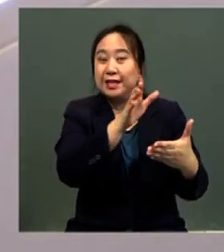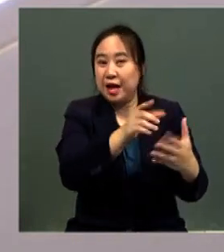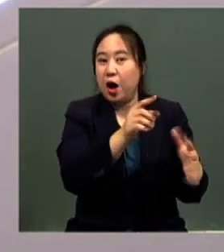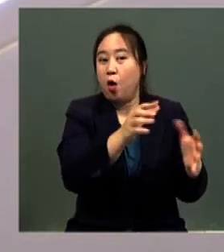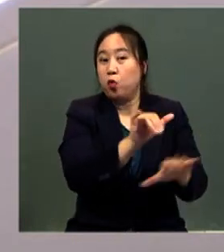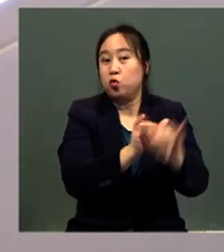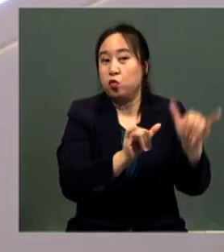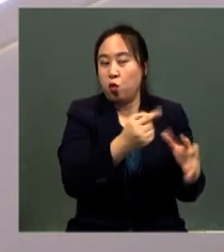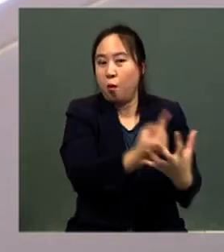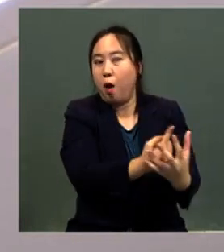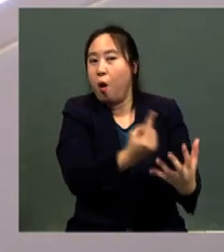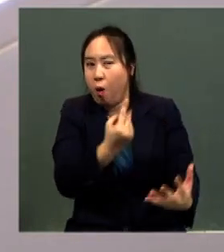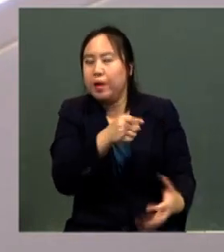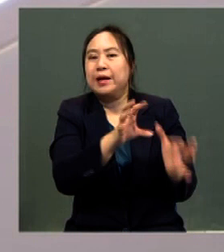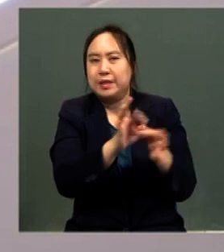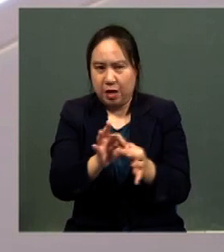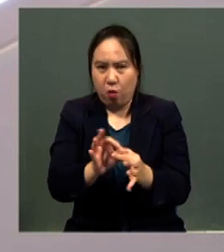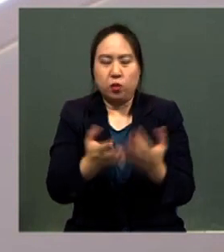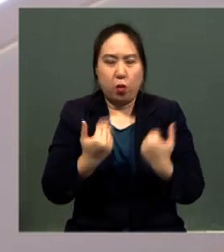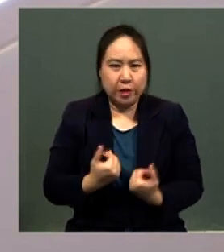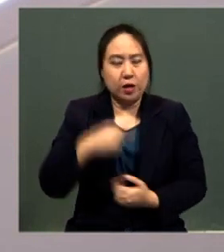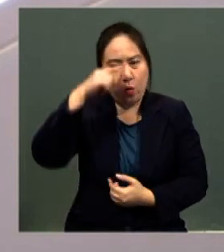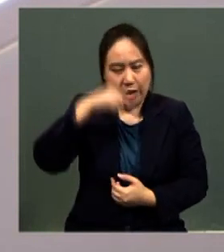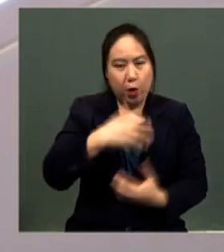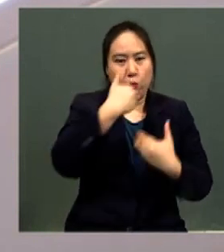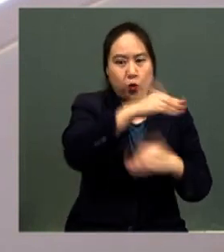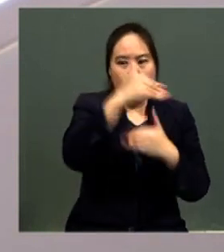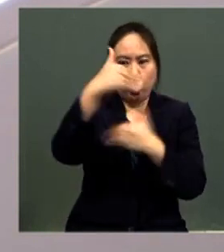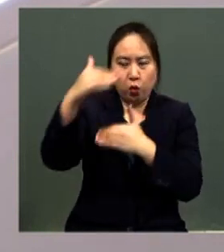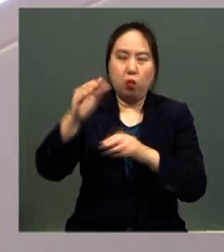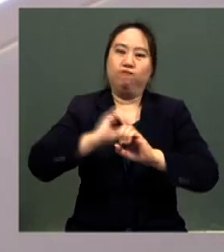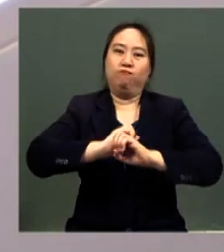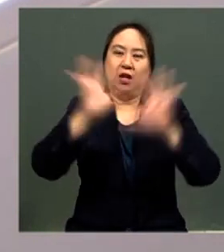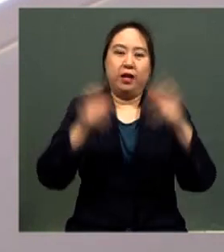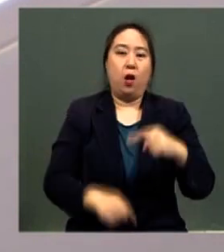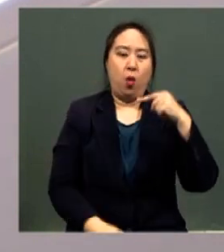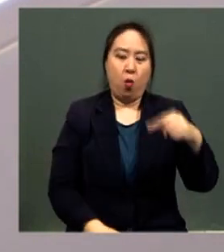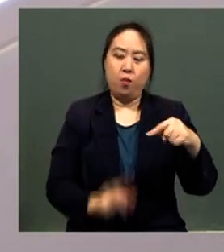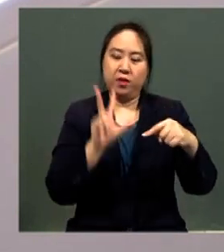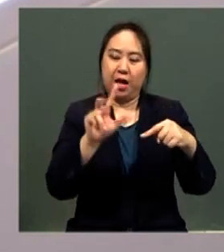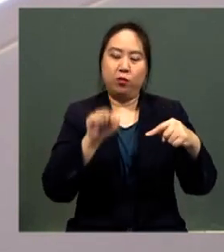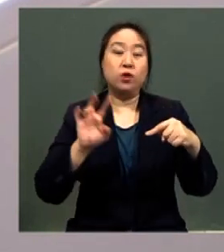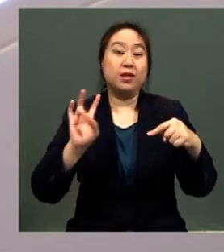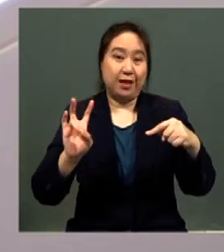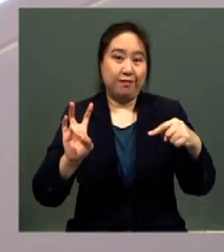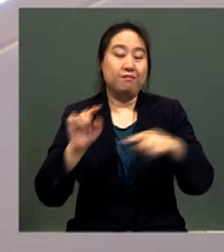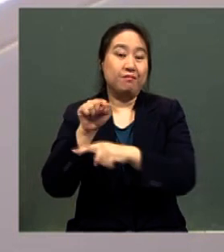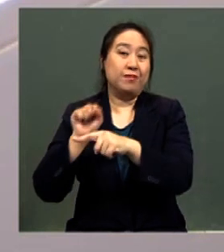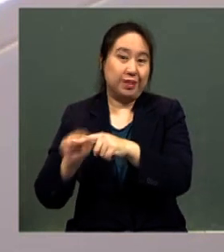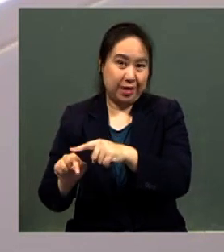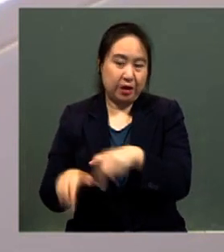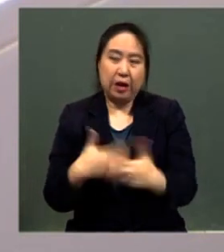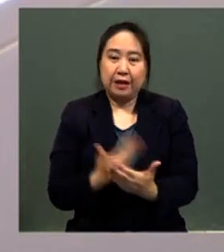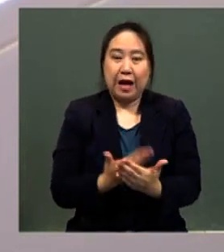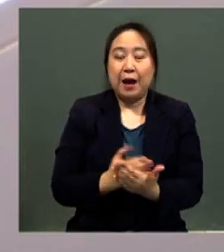ำให้ในส่วนของการส่งออกของเรานั้นชัดเจนนะครับว่าติดลบไป 3.7% ในเรื่องของค่าเงินบาท